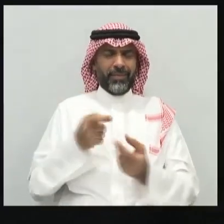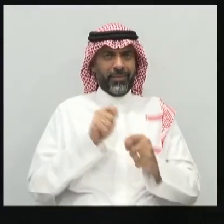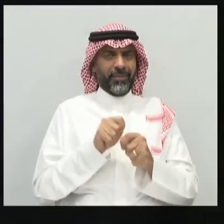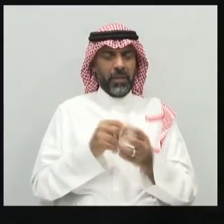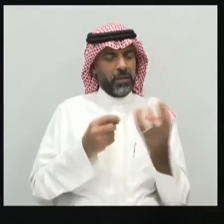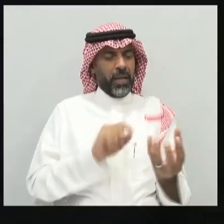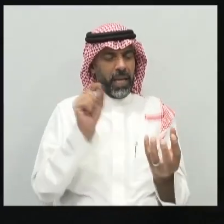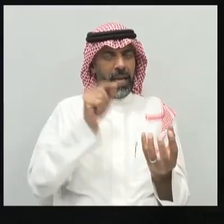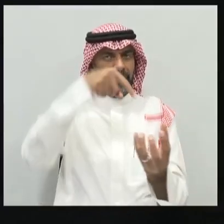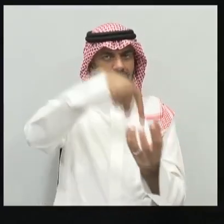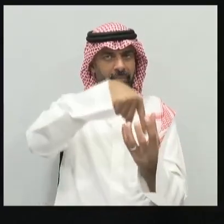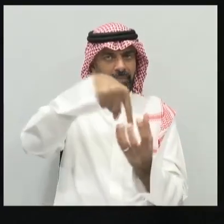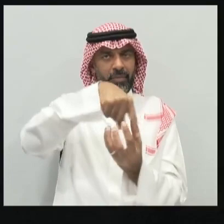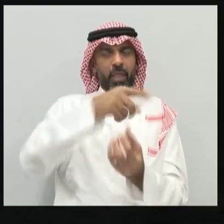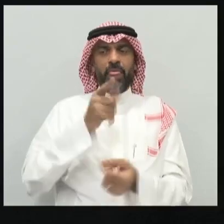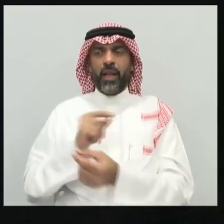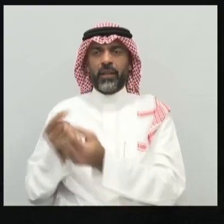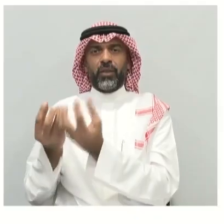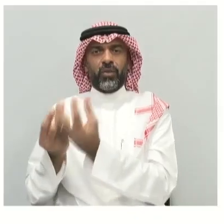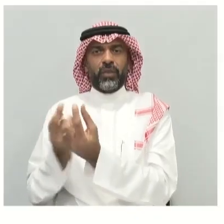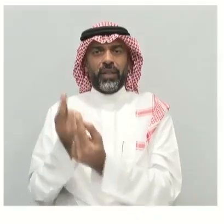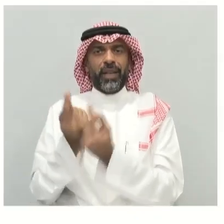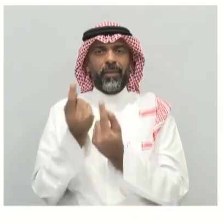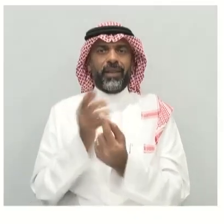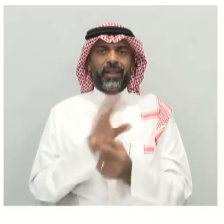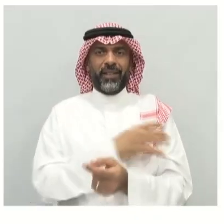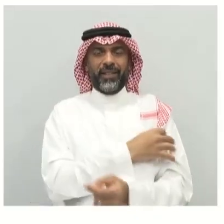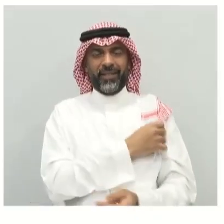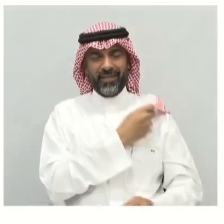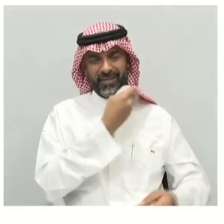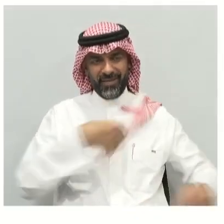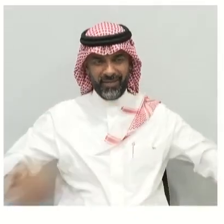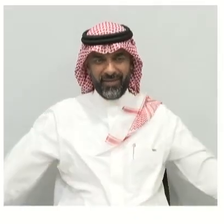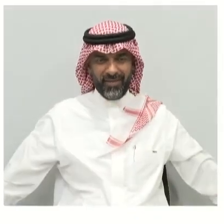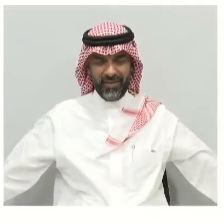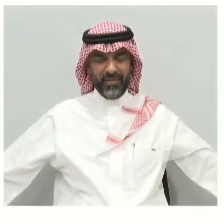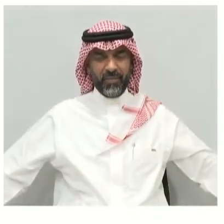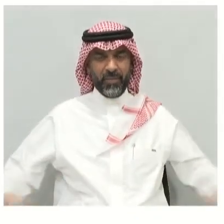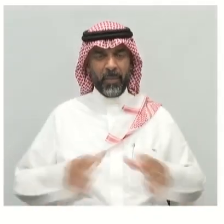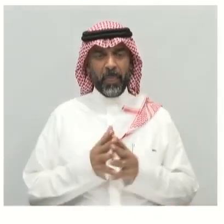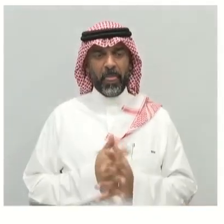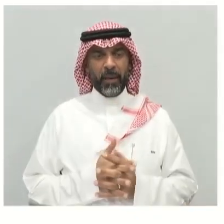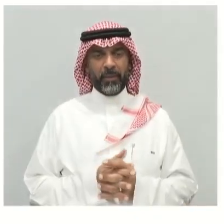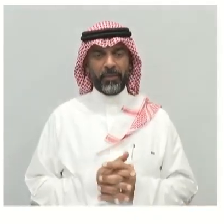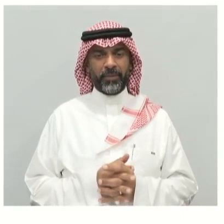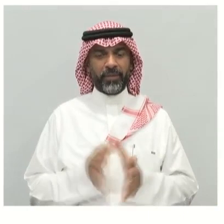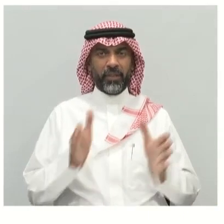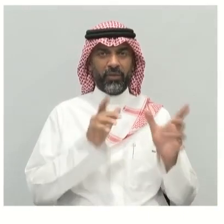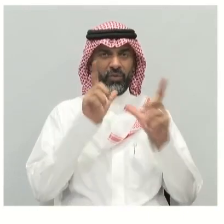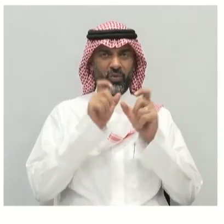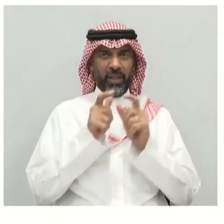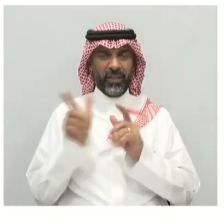مقلمه وسوينا منها قصيص عشان نزرع فيها النباتات نشوف السؤال اللي